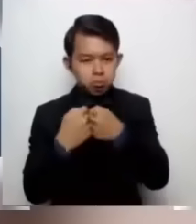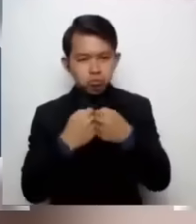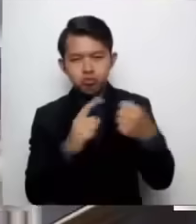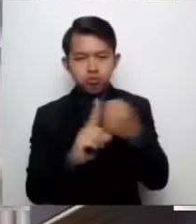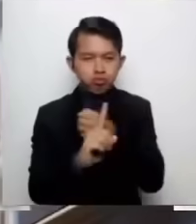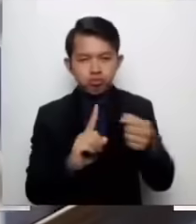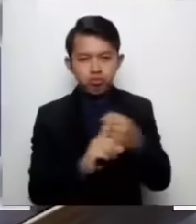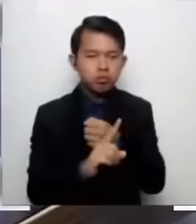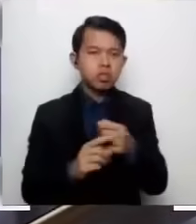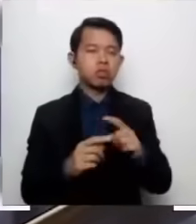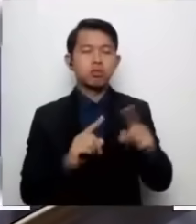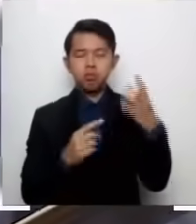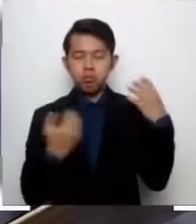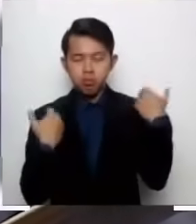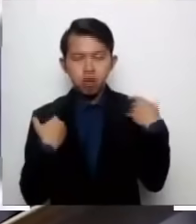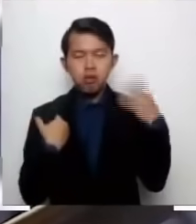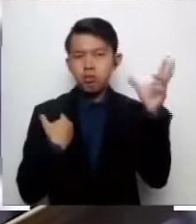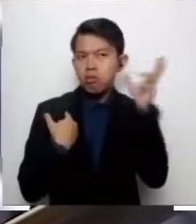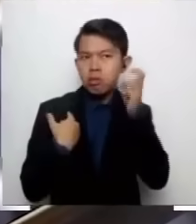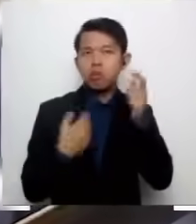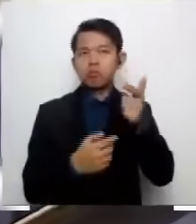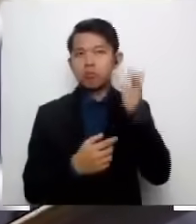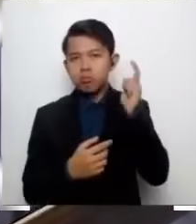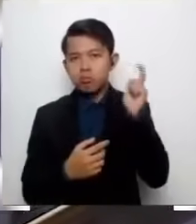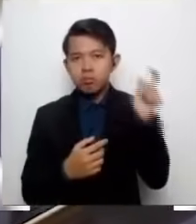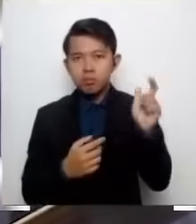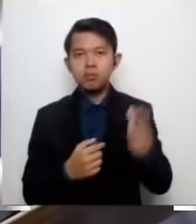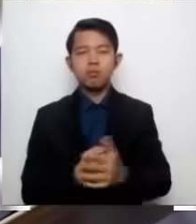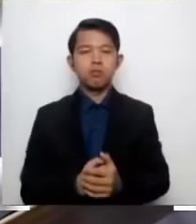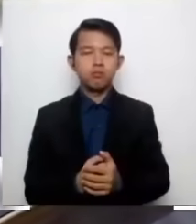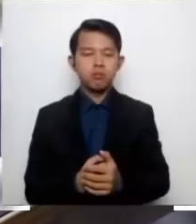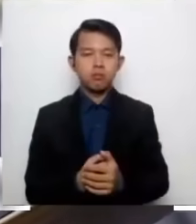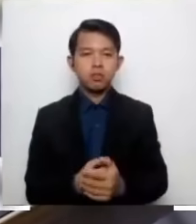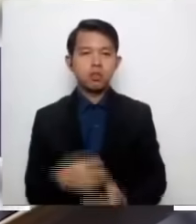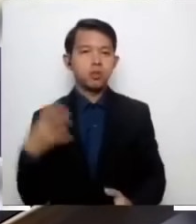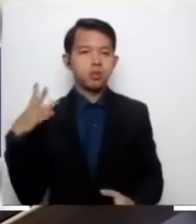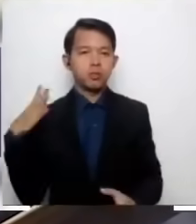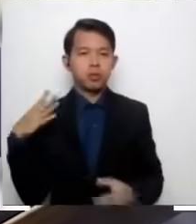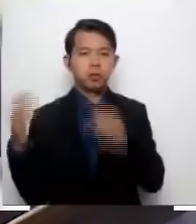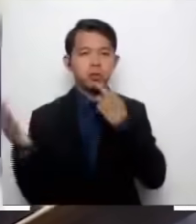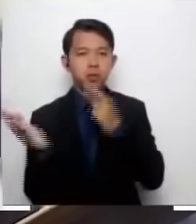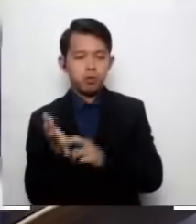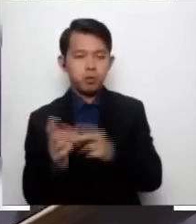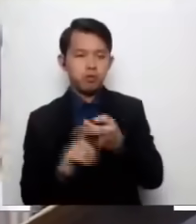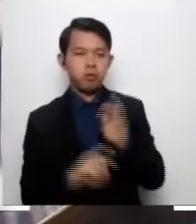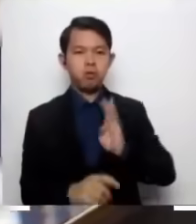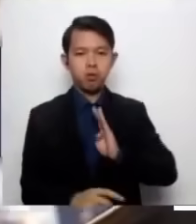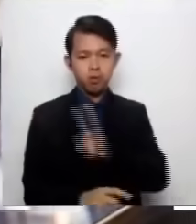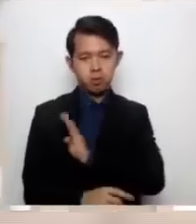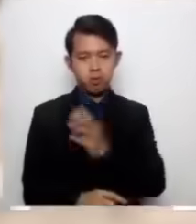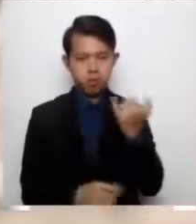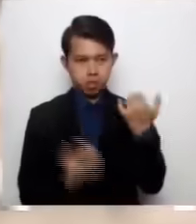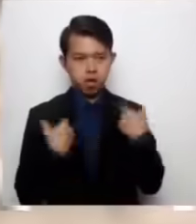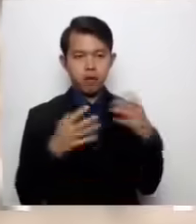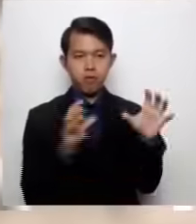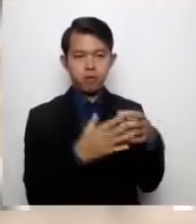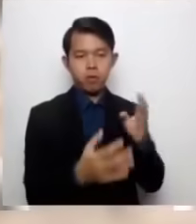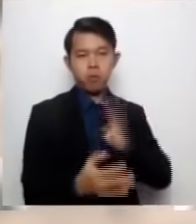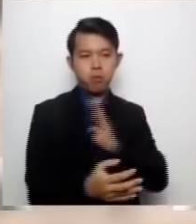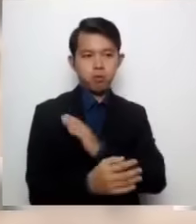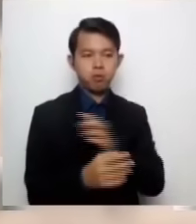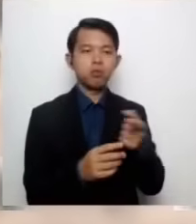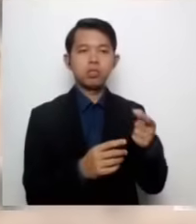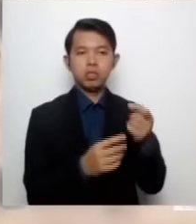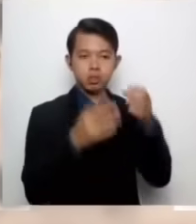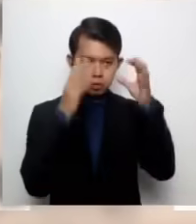pumutok na sir We just wait for the report of the Uh board kasi may board po tayo diyan to declare Whether it is election related or not sa Aguilar